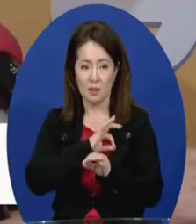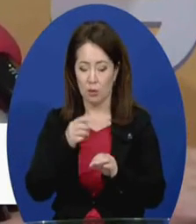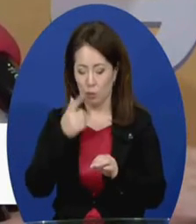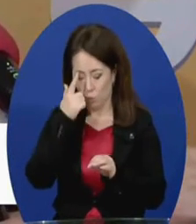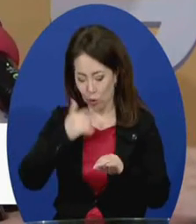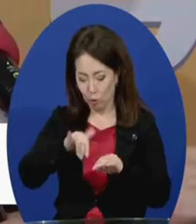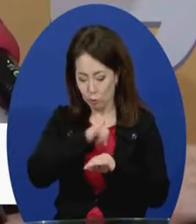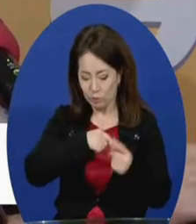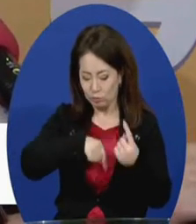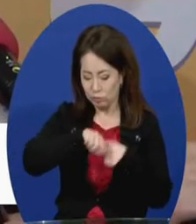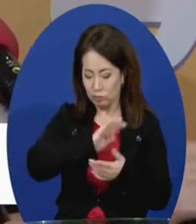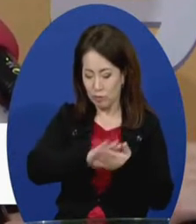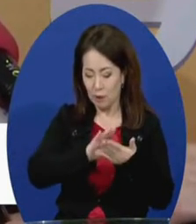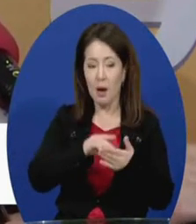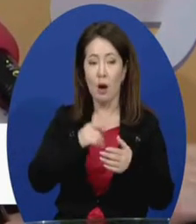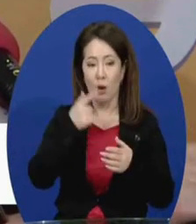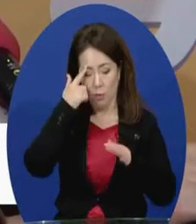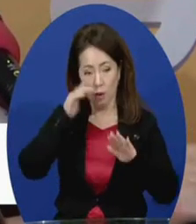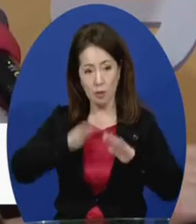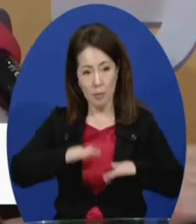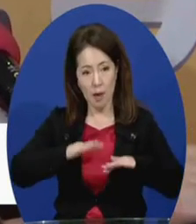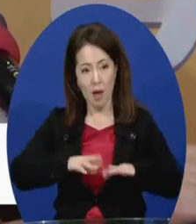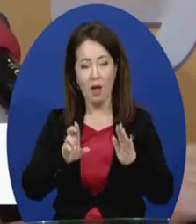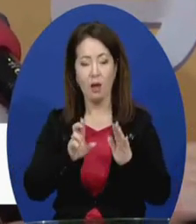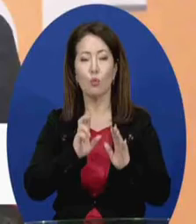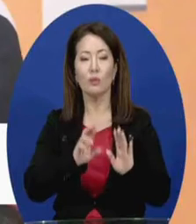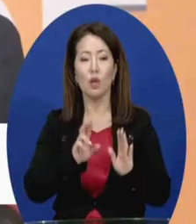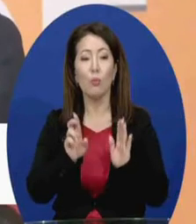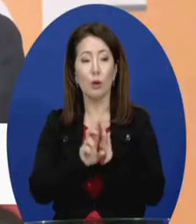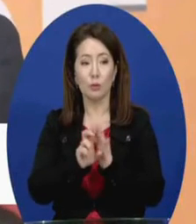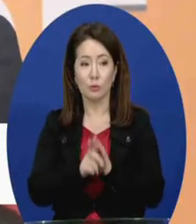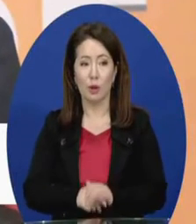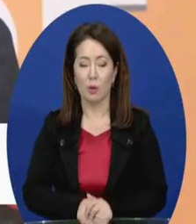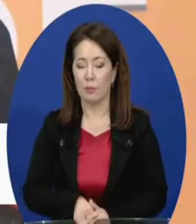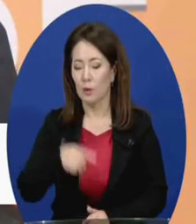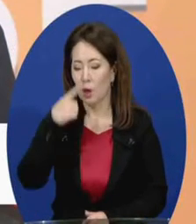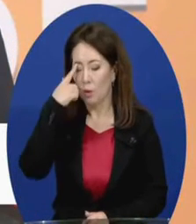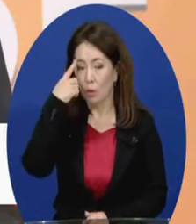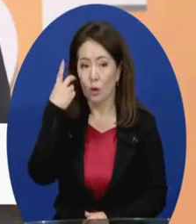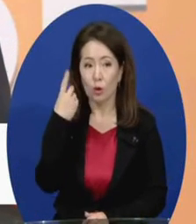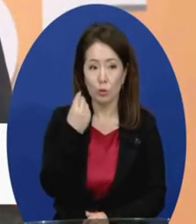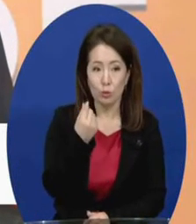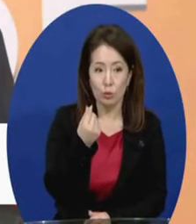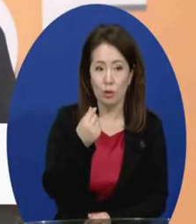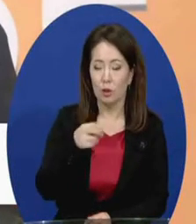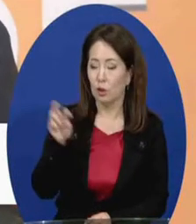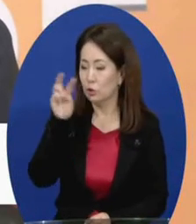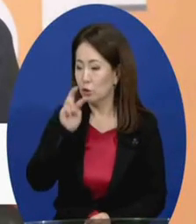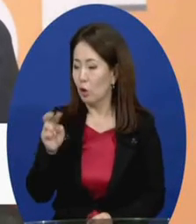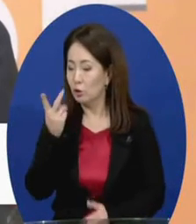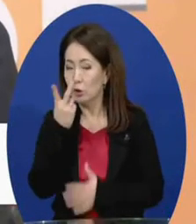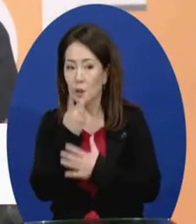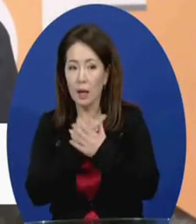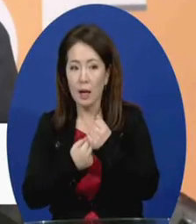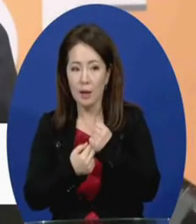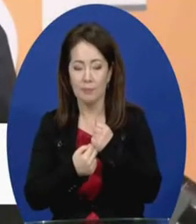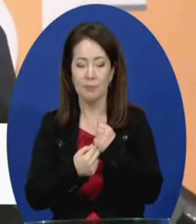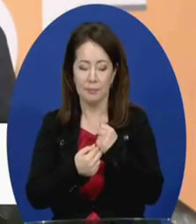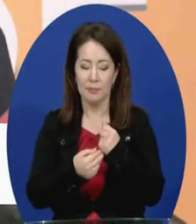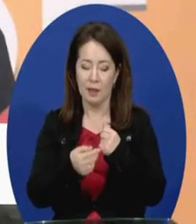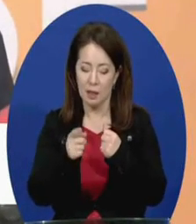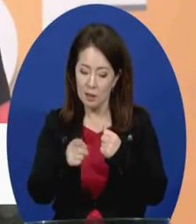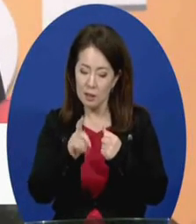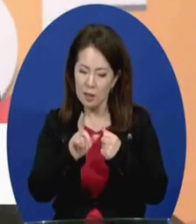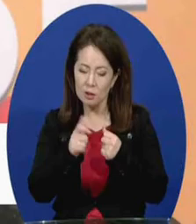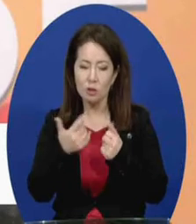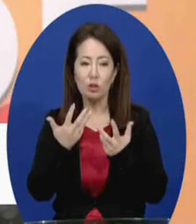их орондоо үлдээх бас нэг томоохон боломж гэж бид хүн харж байгаа. Монгол төгрөг хам доллартай юм хоссон өрийн хэрэгсэл олон